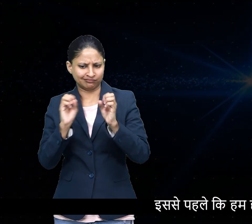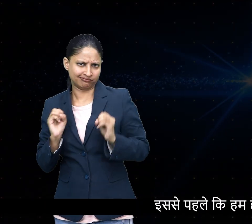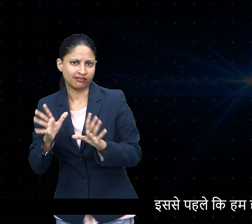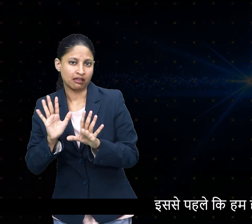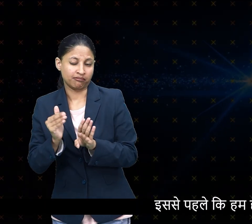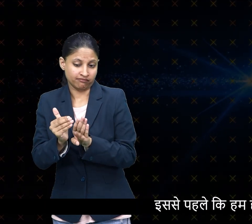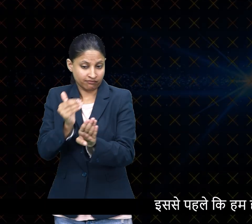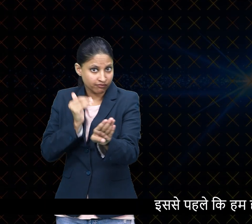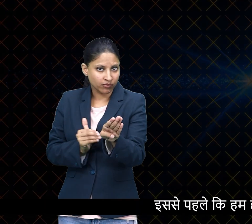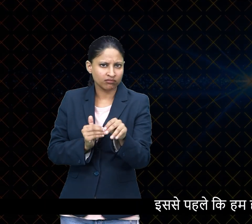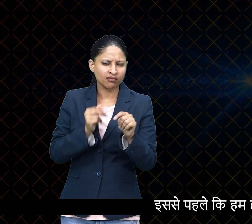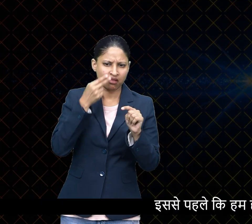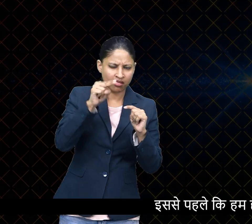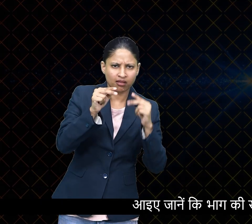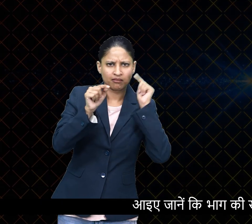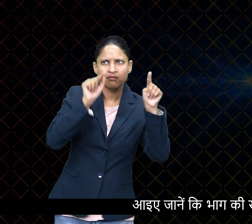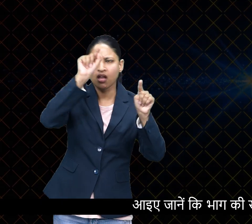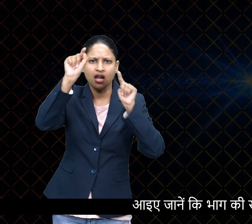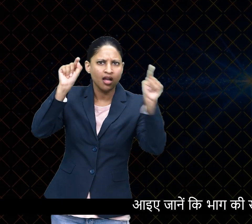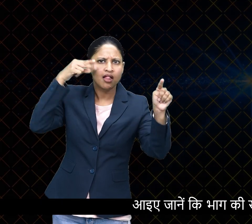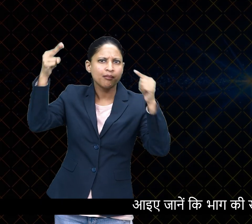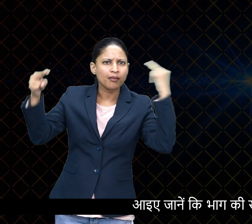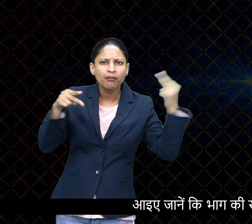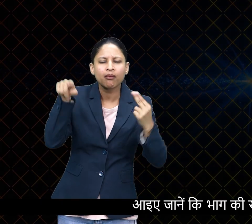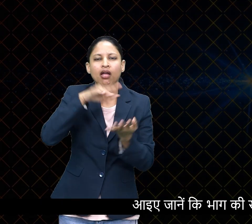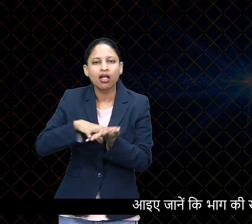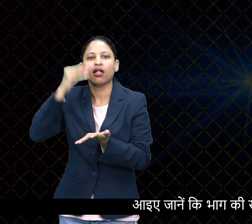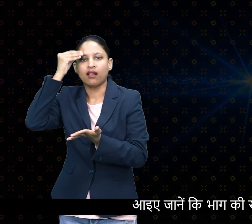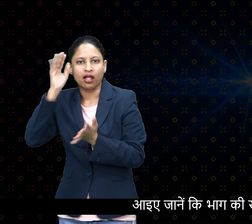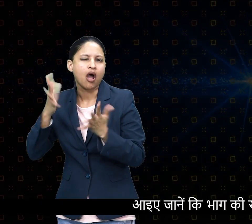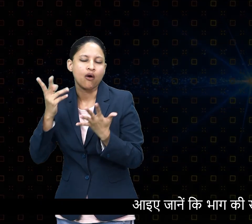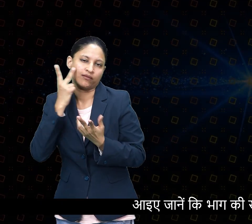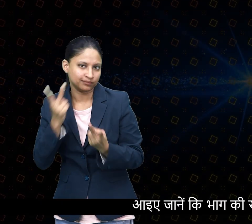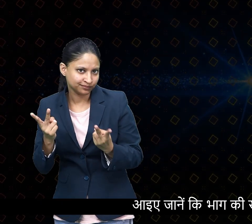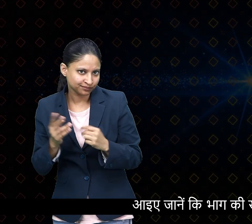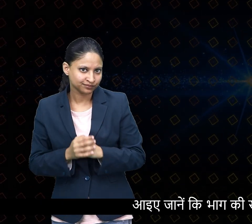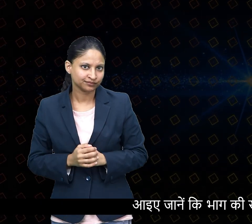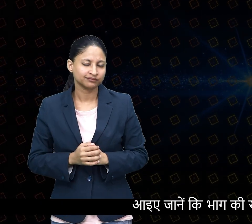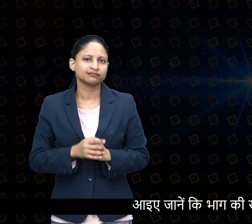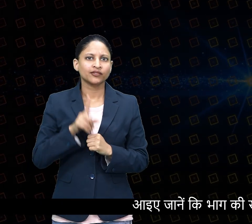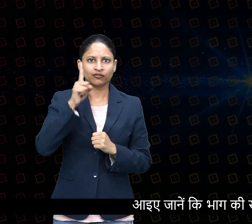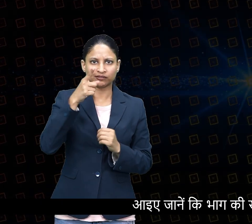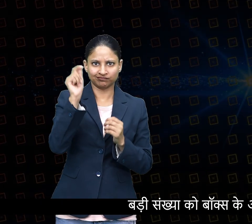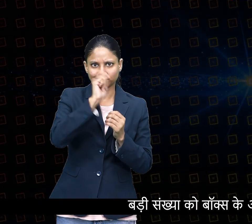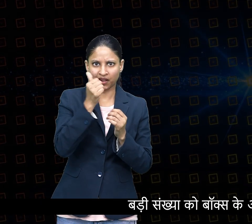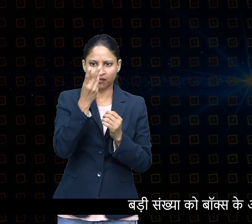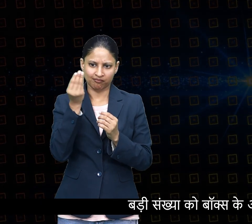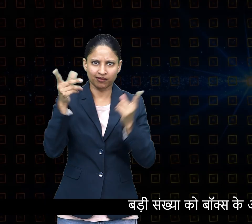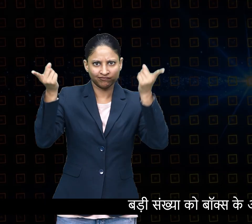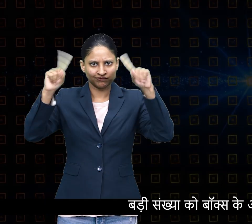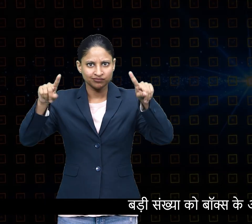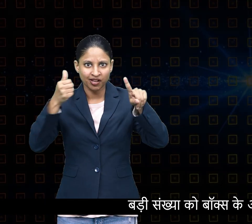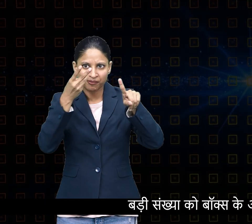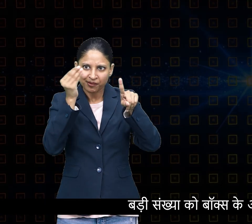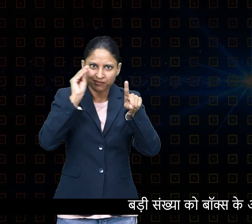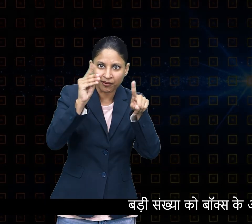इससे पहले कि हम हल करना शुरू करें, आइए जानें कि भाग की समस्या को कैसे लिखते हैं। बड़ी संख्या